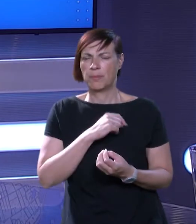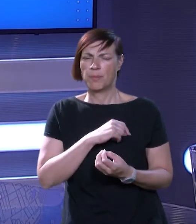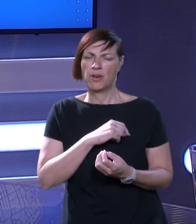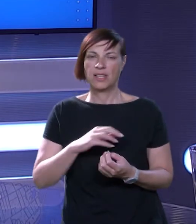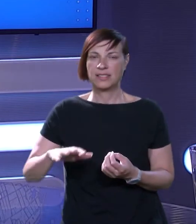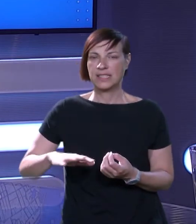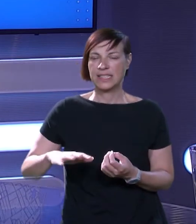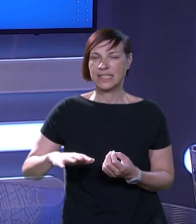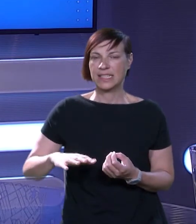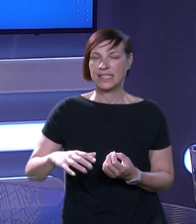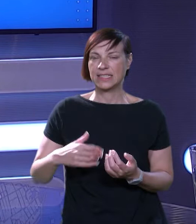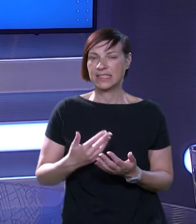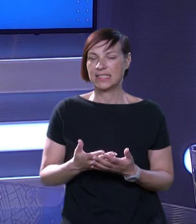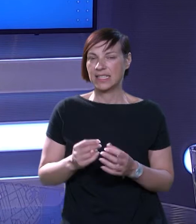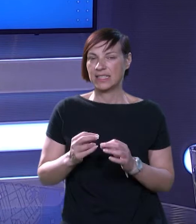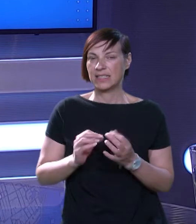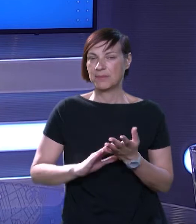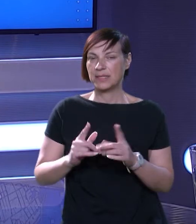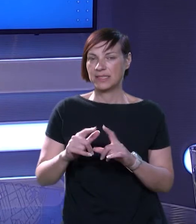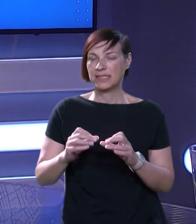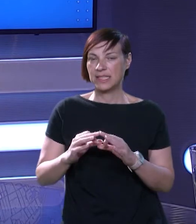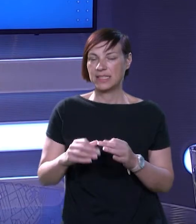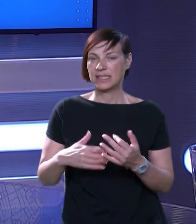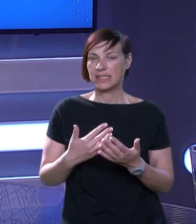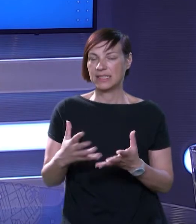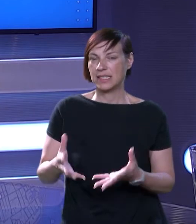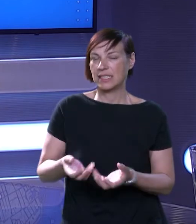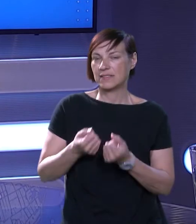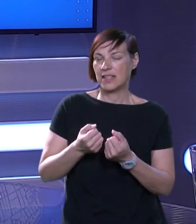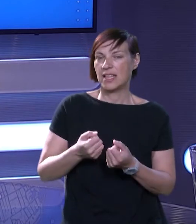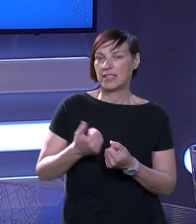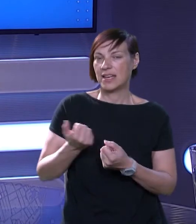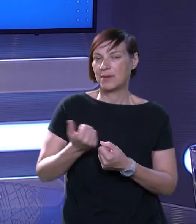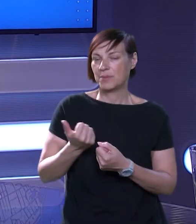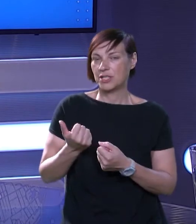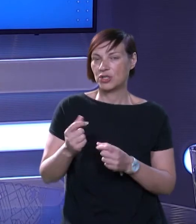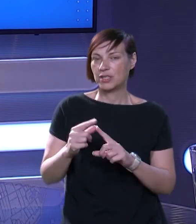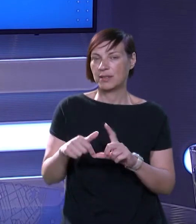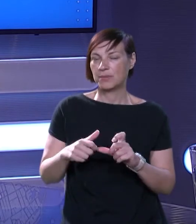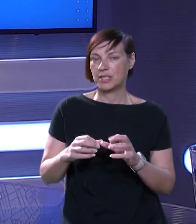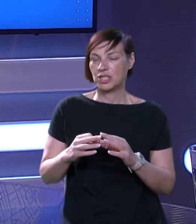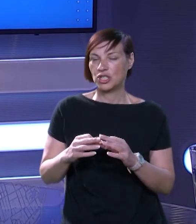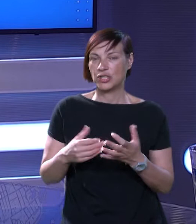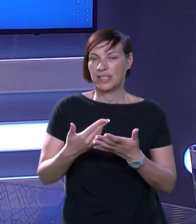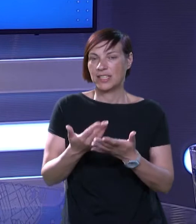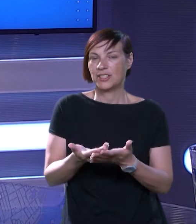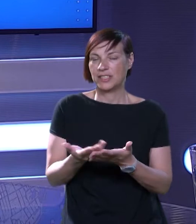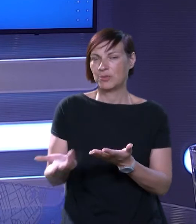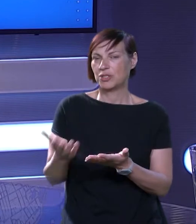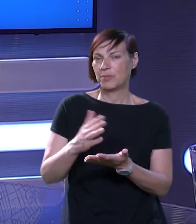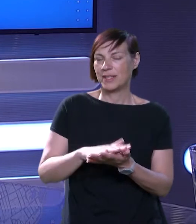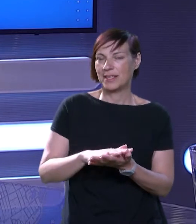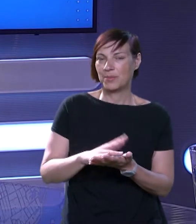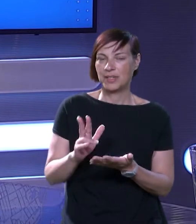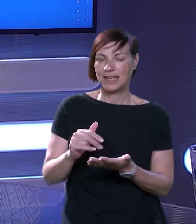bogati klinci iz nekih Mercedesa izvlačili Dom Perignone plate pršuta i nosili tamo ovima što padaju po